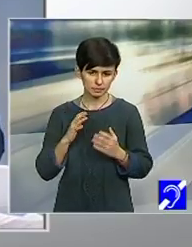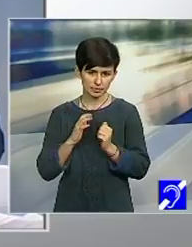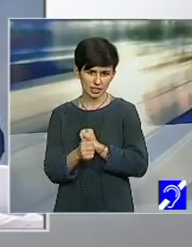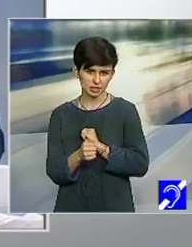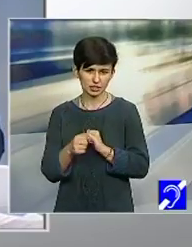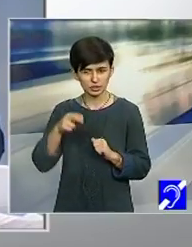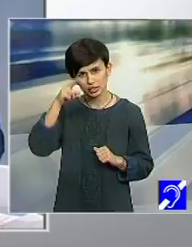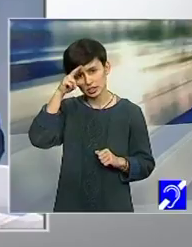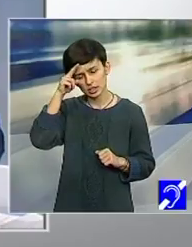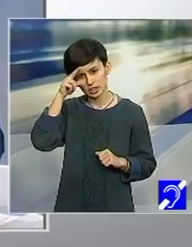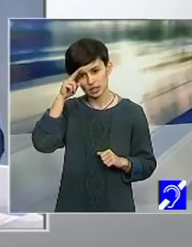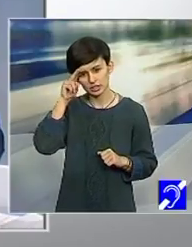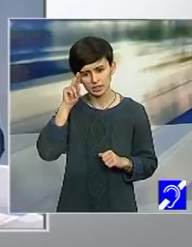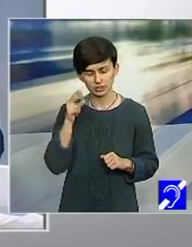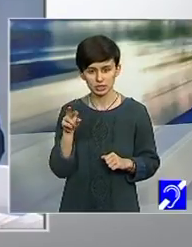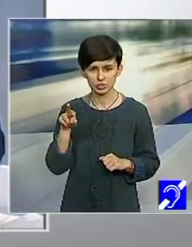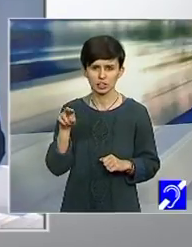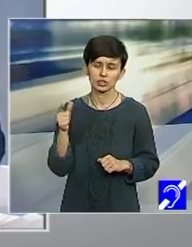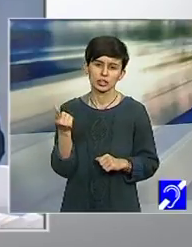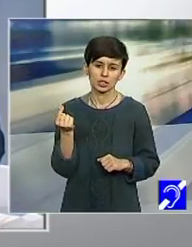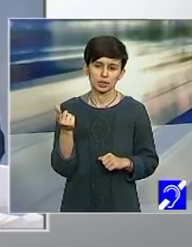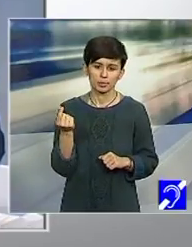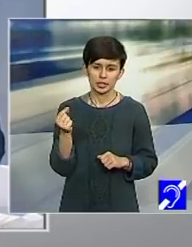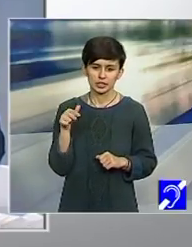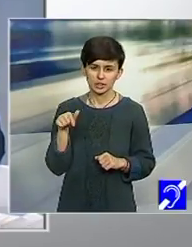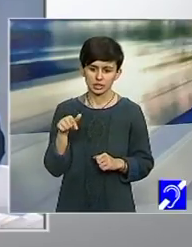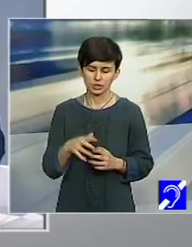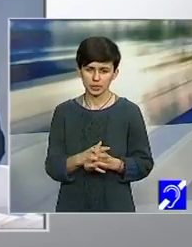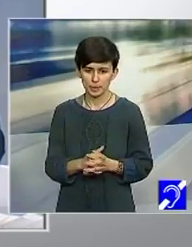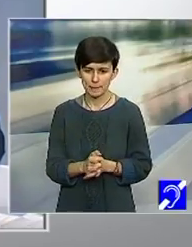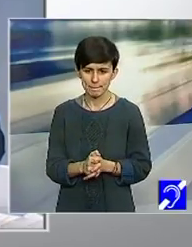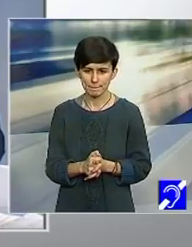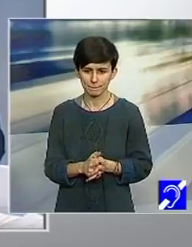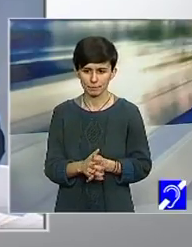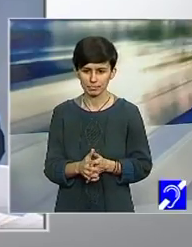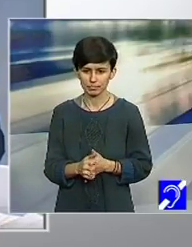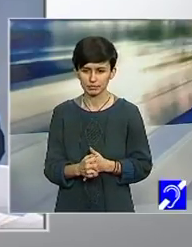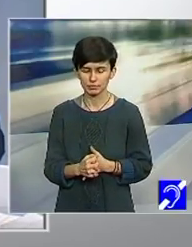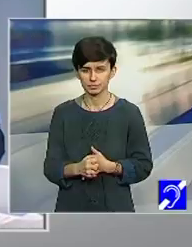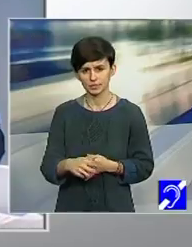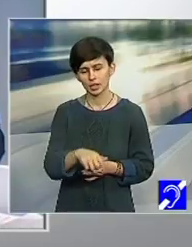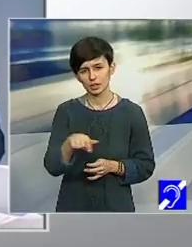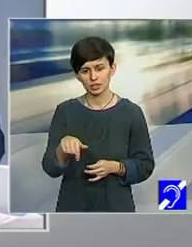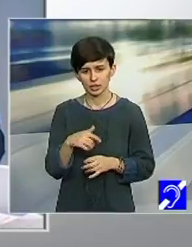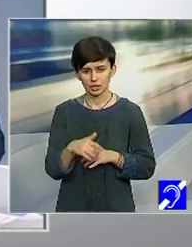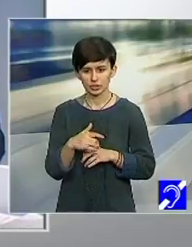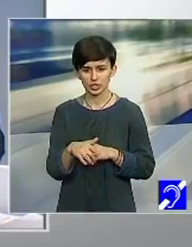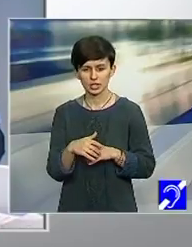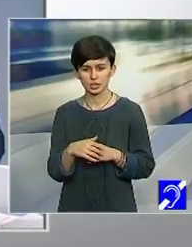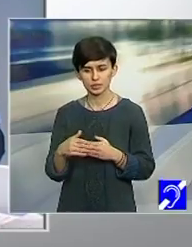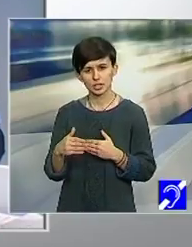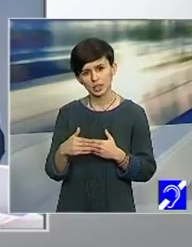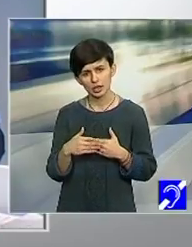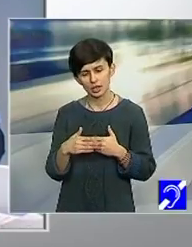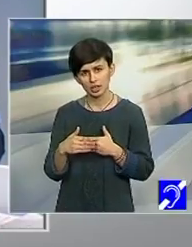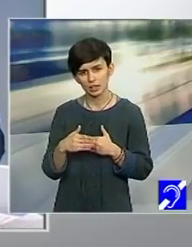naziști și de aliații lor. Noi încercăm să punem Holocaustul în context european, de altfel personal eu